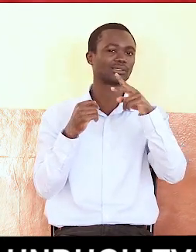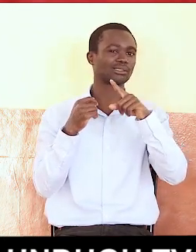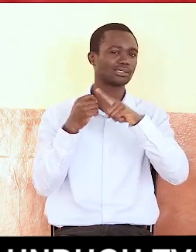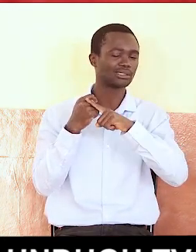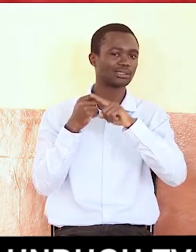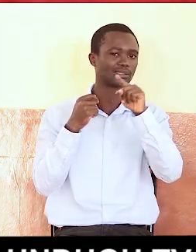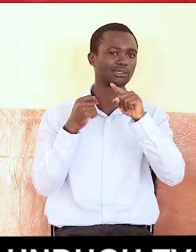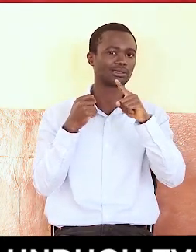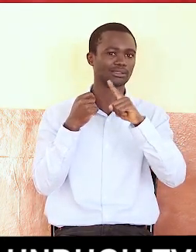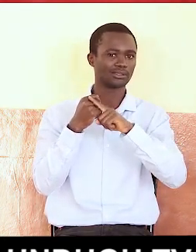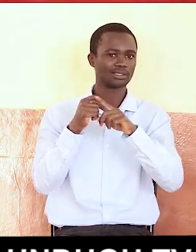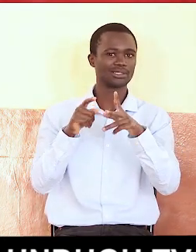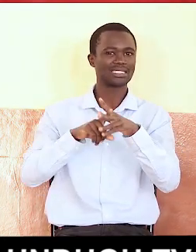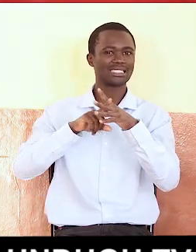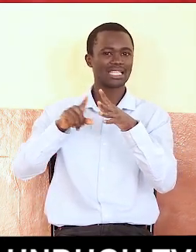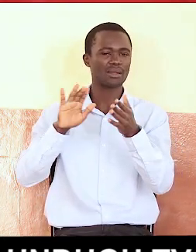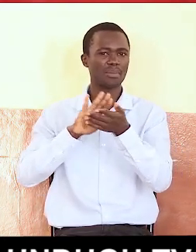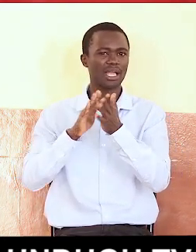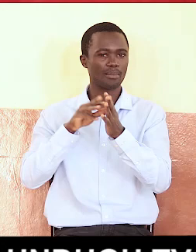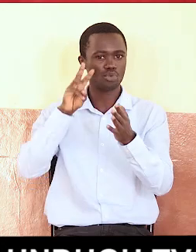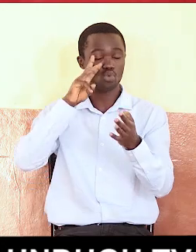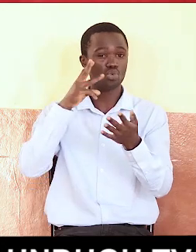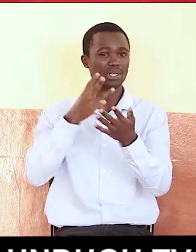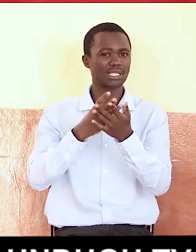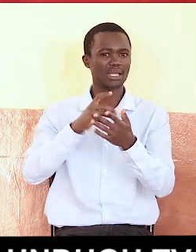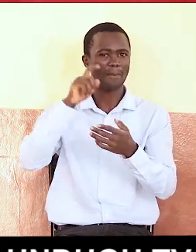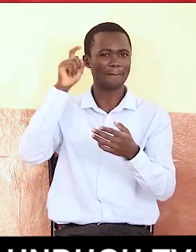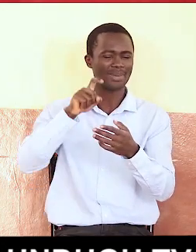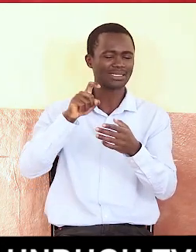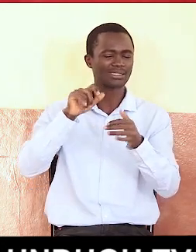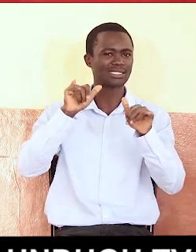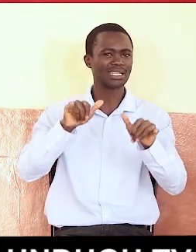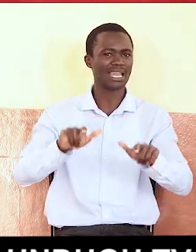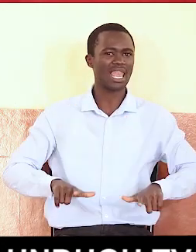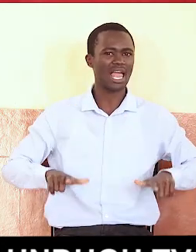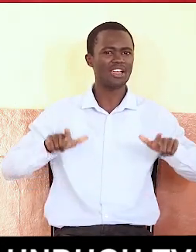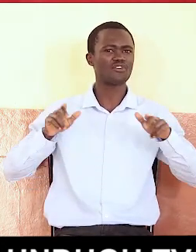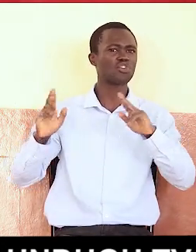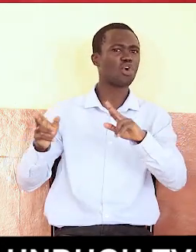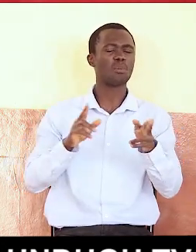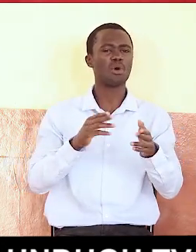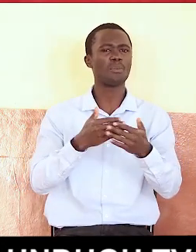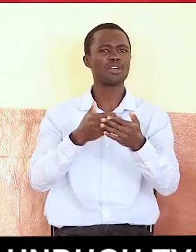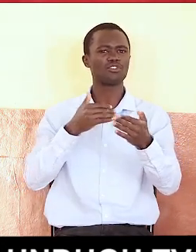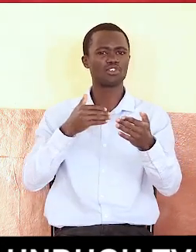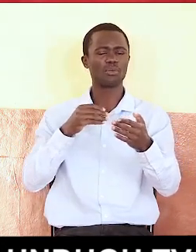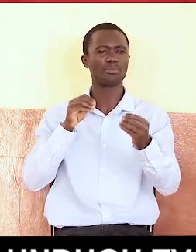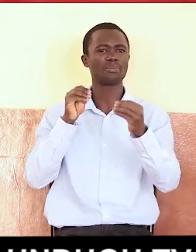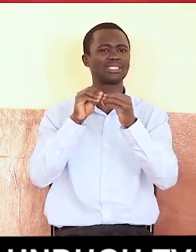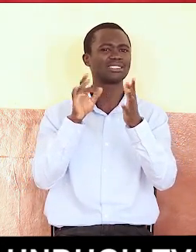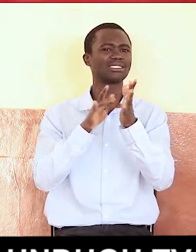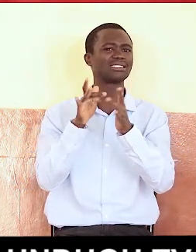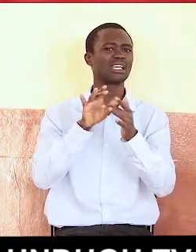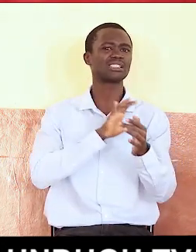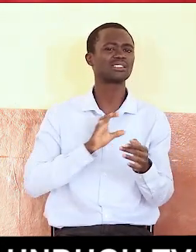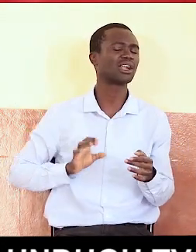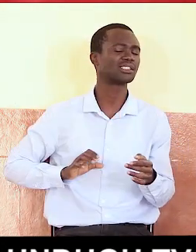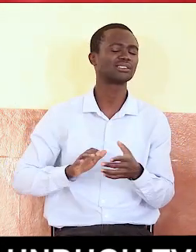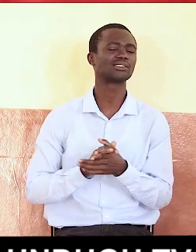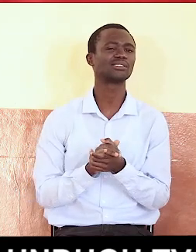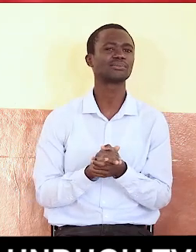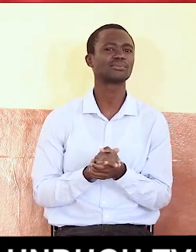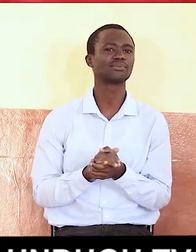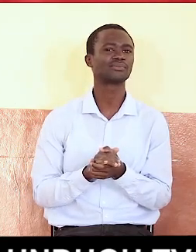kuwa shahidi ni lazima uwe umeishi maisha ya kawaida kabla ya kukutana na Yesu.